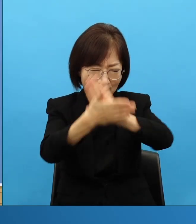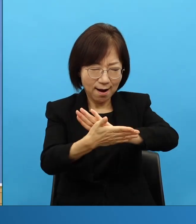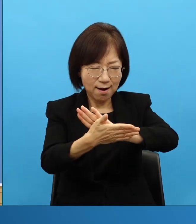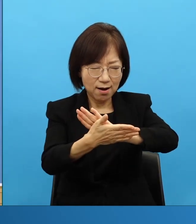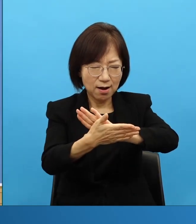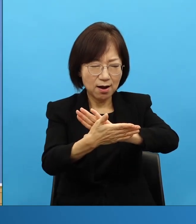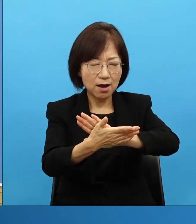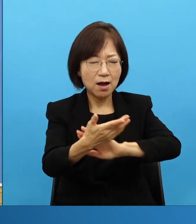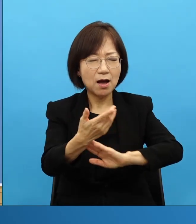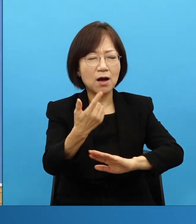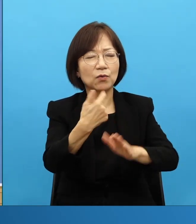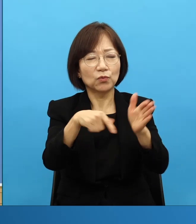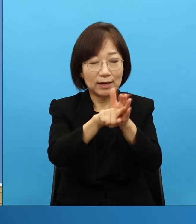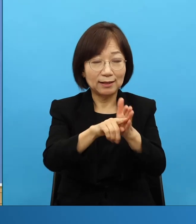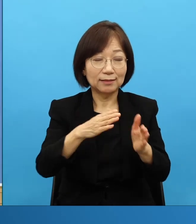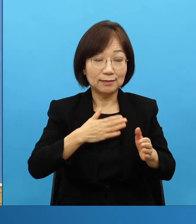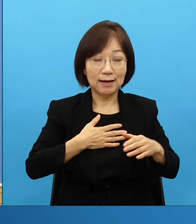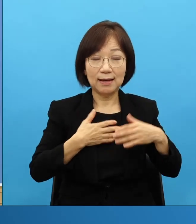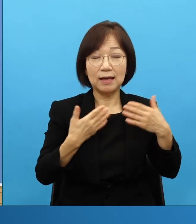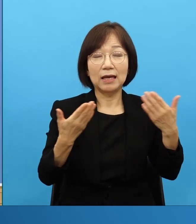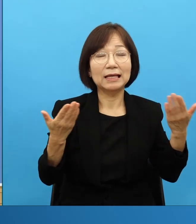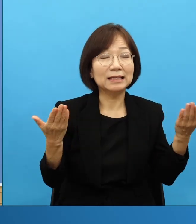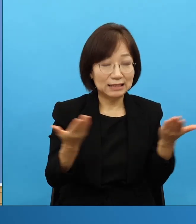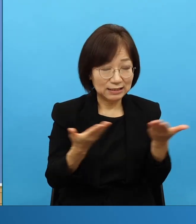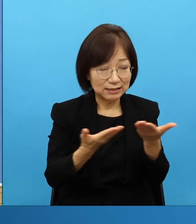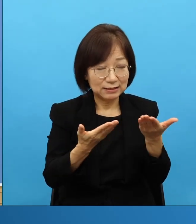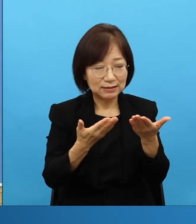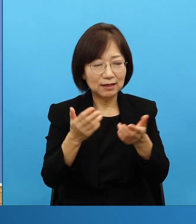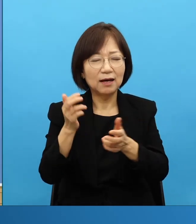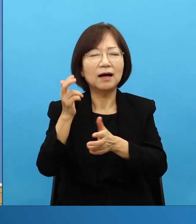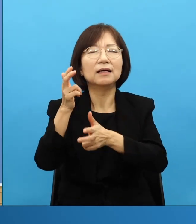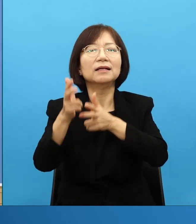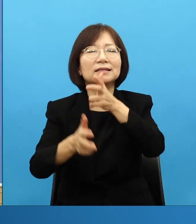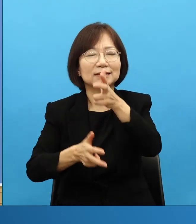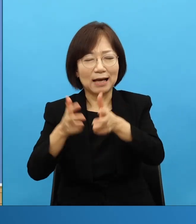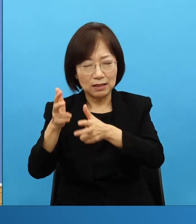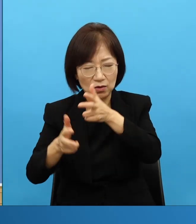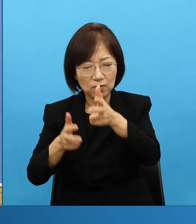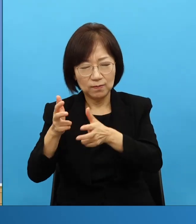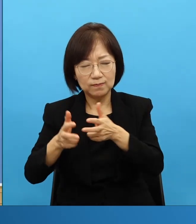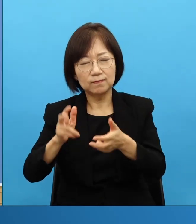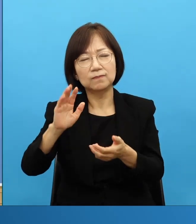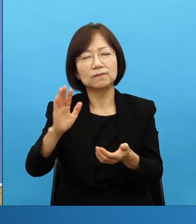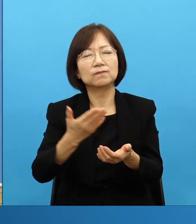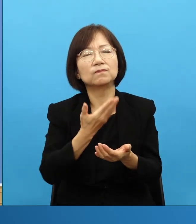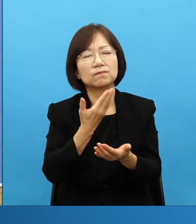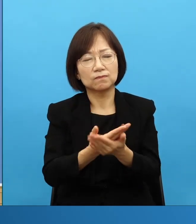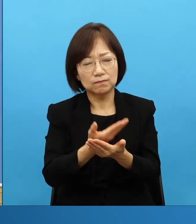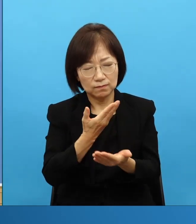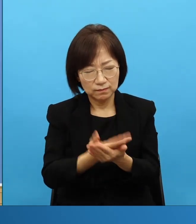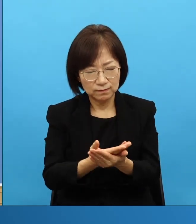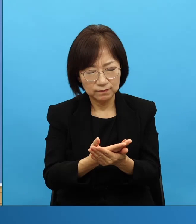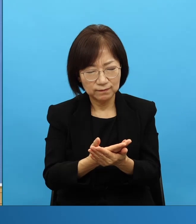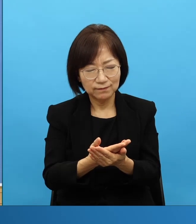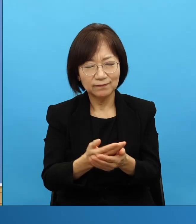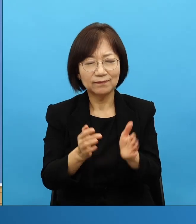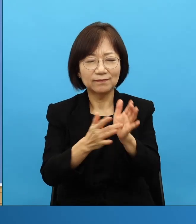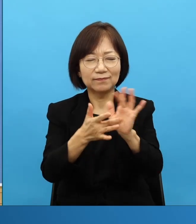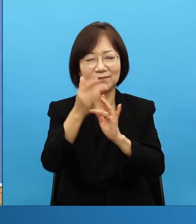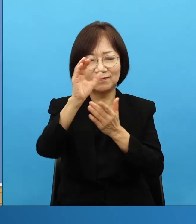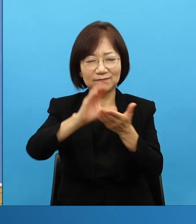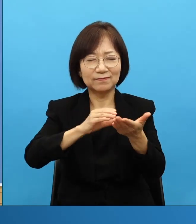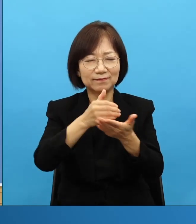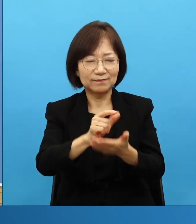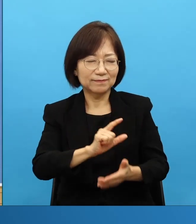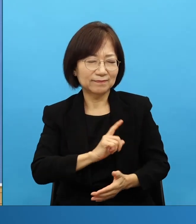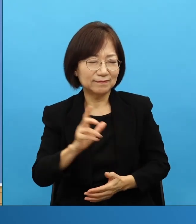나의 직업 산업이 되게 해 주옵소서. And my occupations and businesses may be used for world evangelization. 예수 그리스도 이름으로